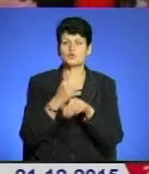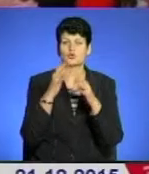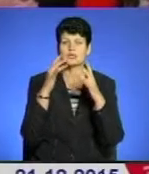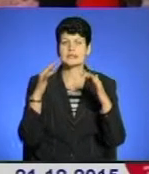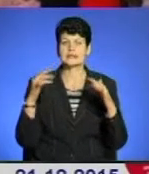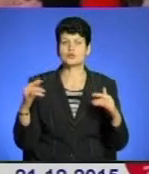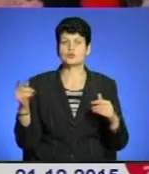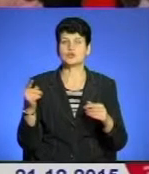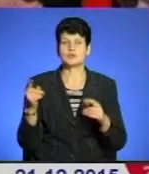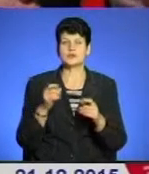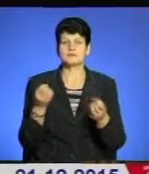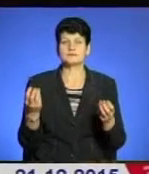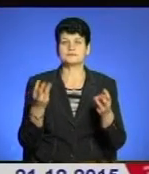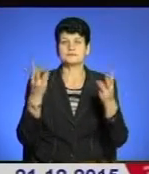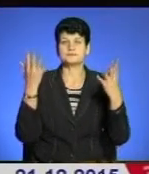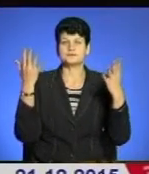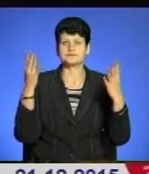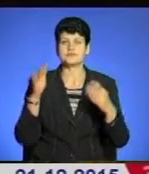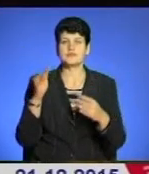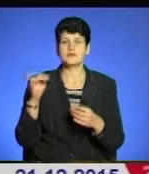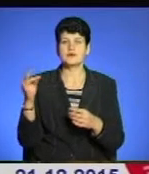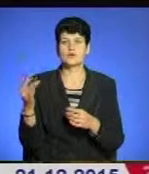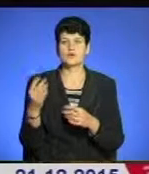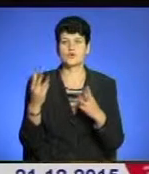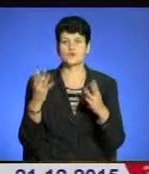урочисто запалили від Вифлеємського вогню.